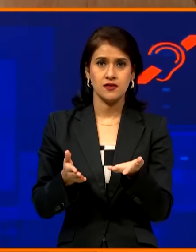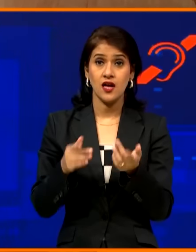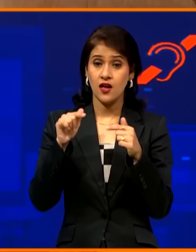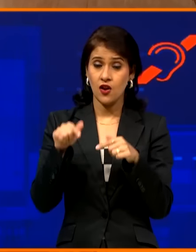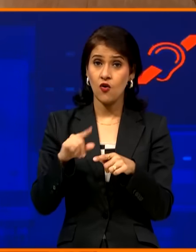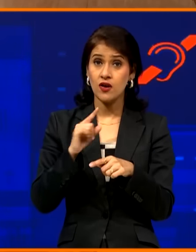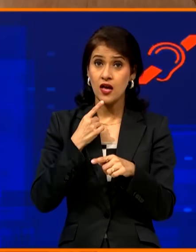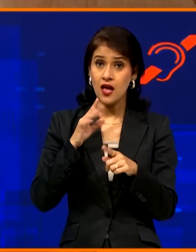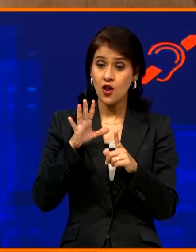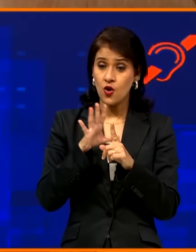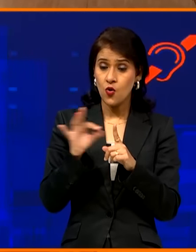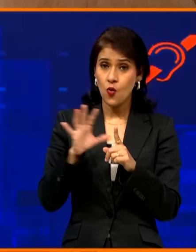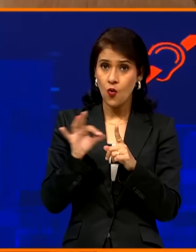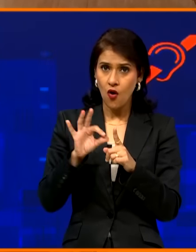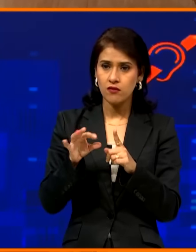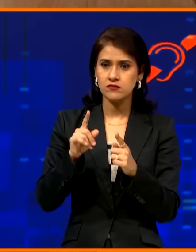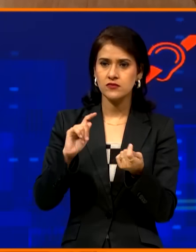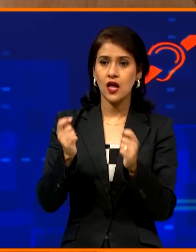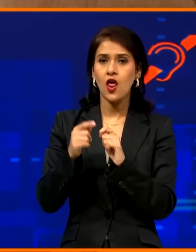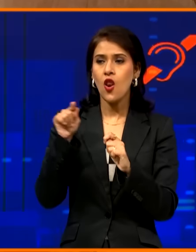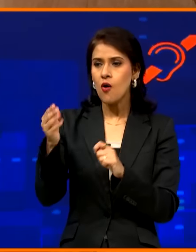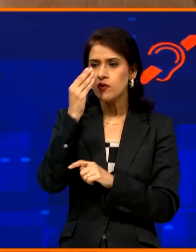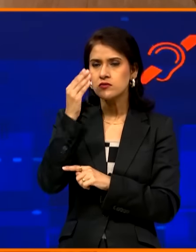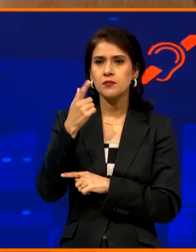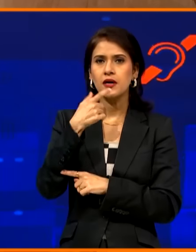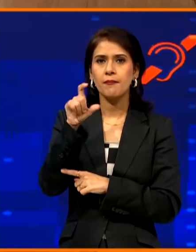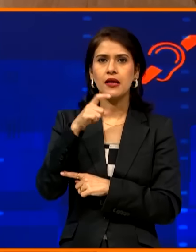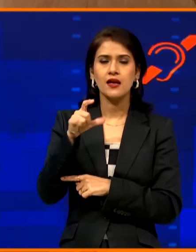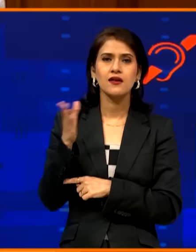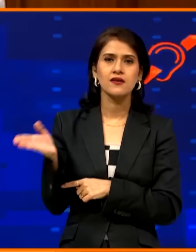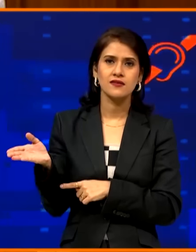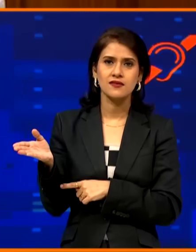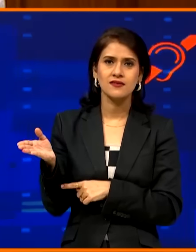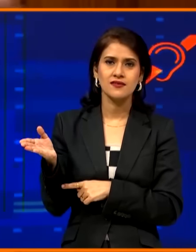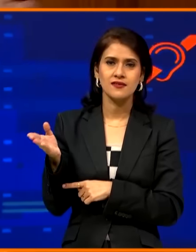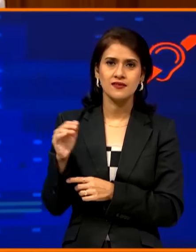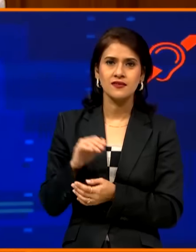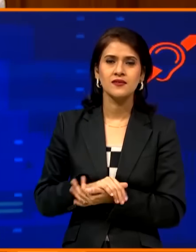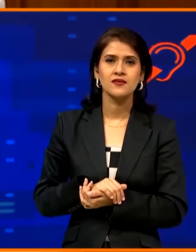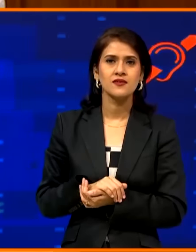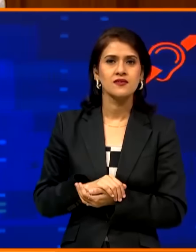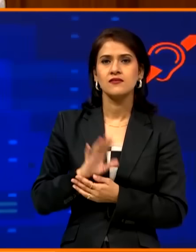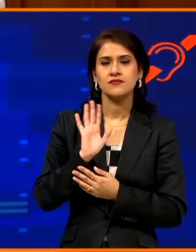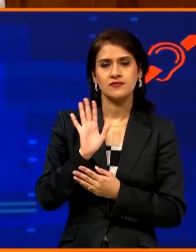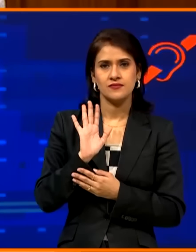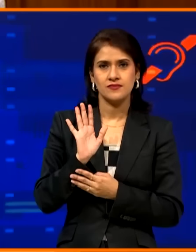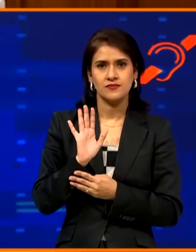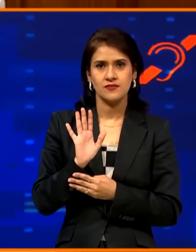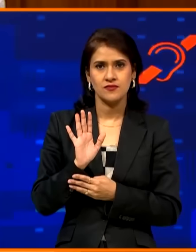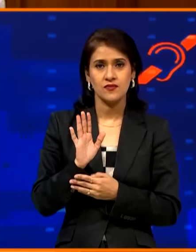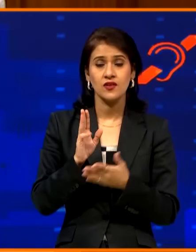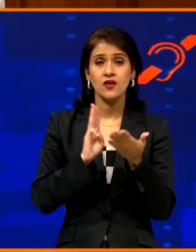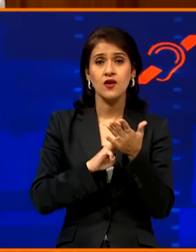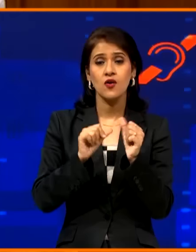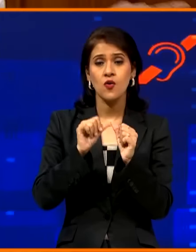है उससे मौलाना साहब को तकलीफ हो रही है नहीं अब यह यहां मौलाना साहब की तरफ